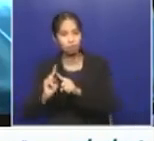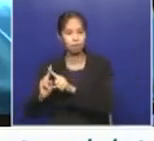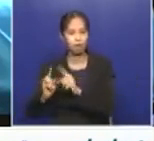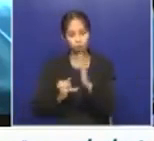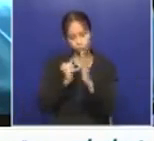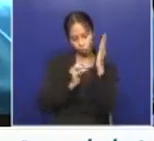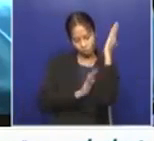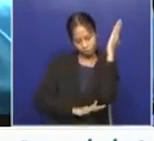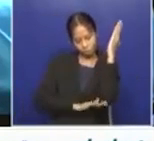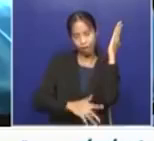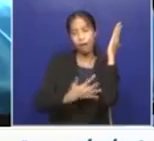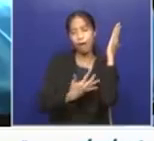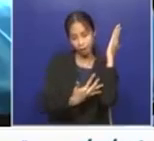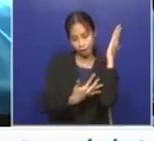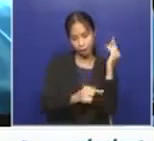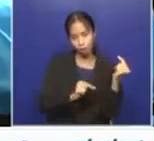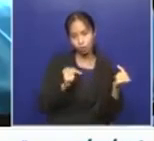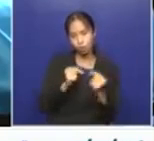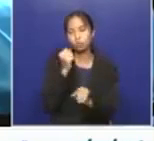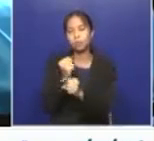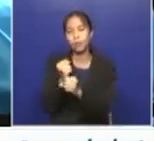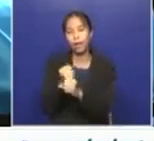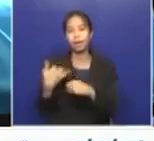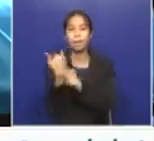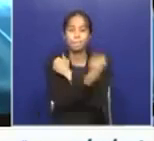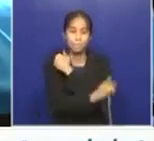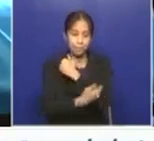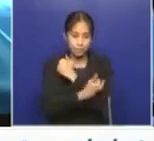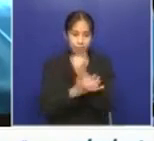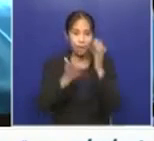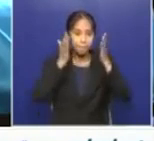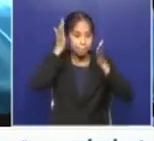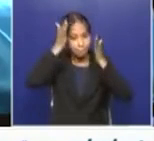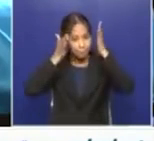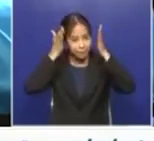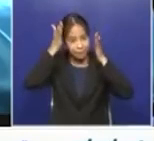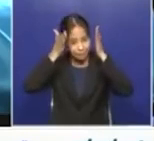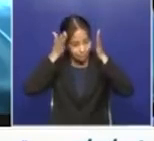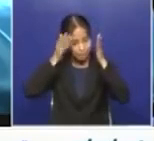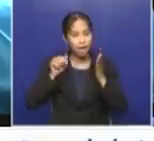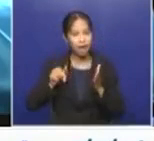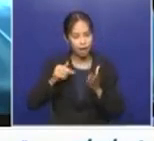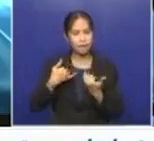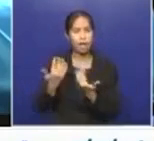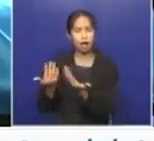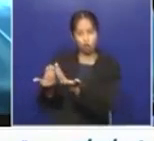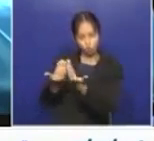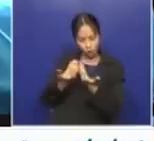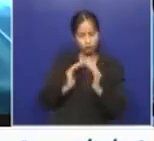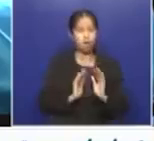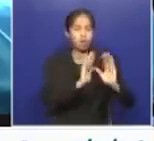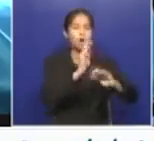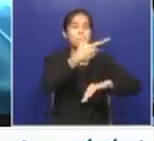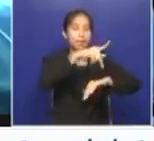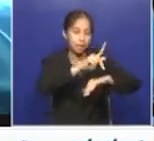ทางไปทำงานในประเทศมาเลเซียนำมาเรียนท่านประธานฝากไปยังนายกรัฐมนตรีดังนี้ท่านประธานที่เค